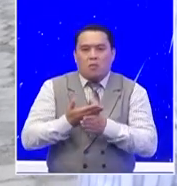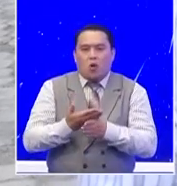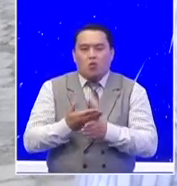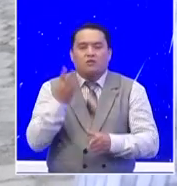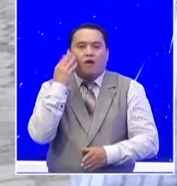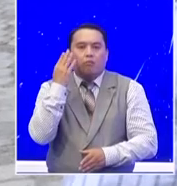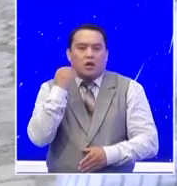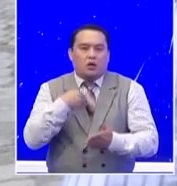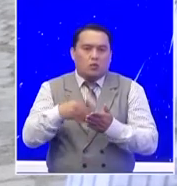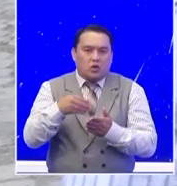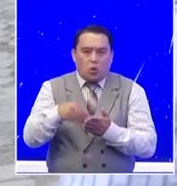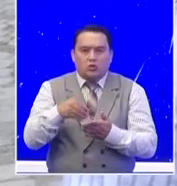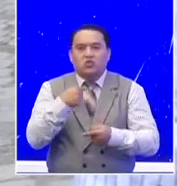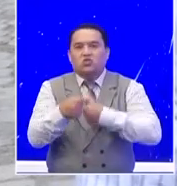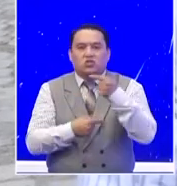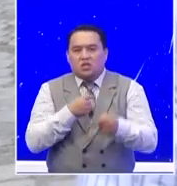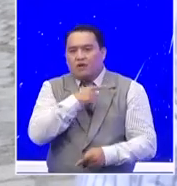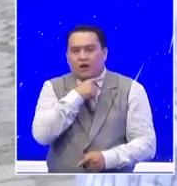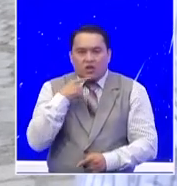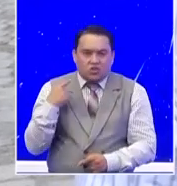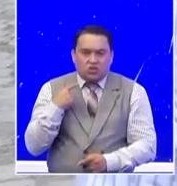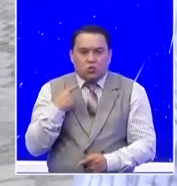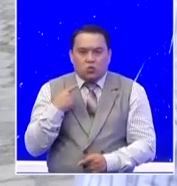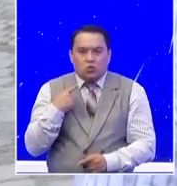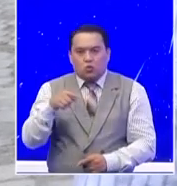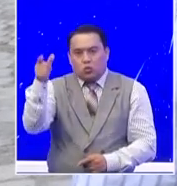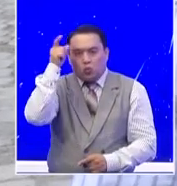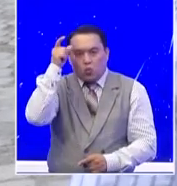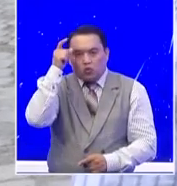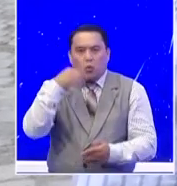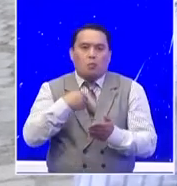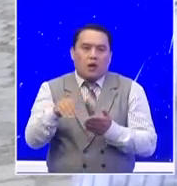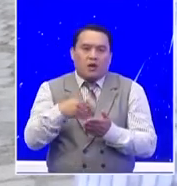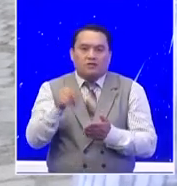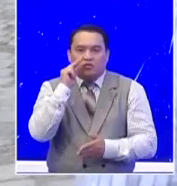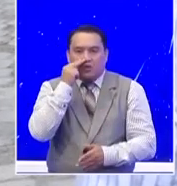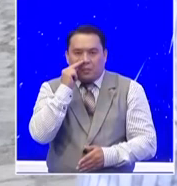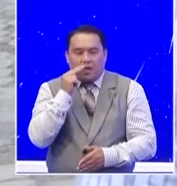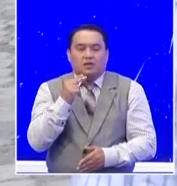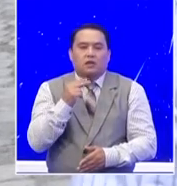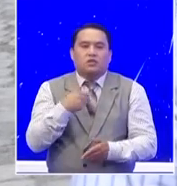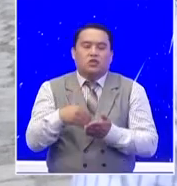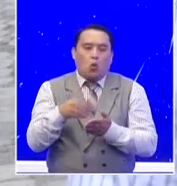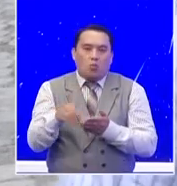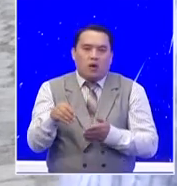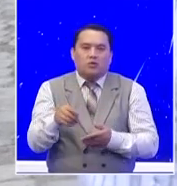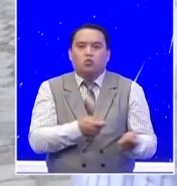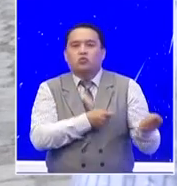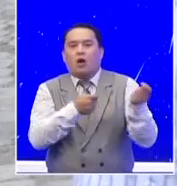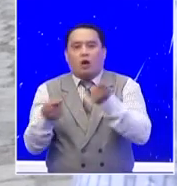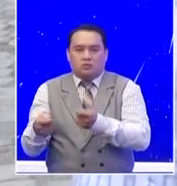Алмате через Россию, через вот Турцию берут, по-моему, через Чимкент. Вот они закупают и сюда